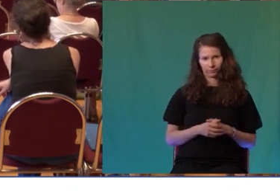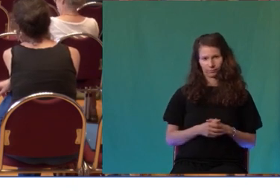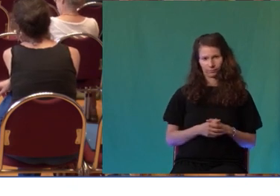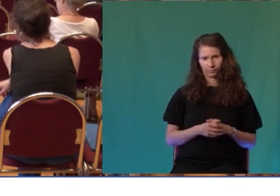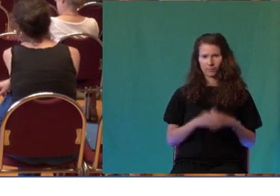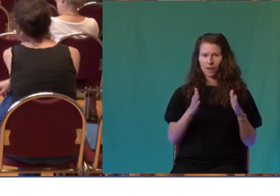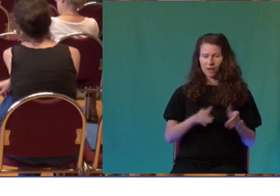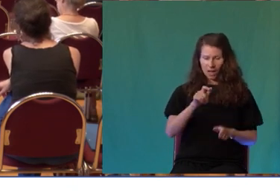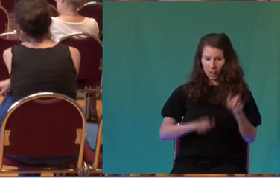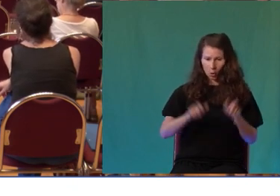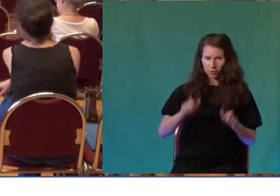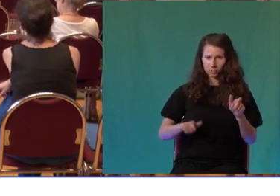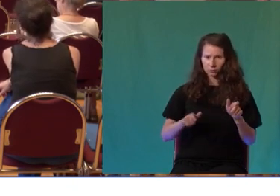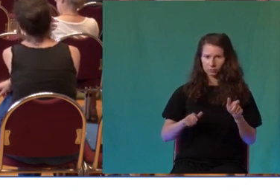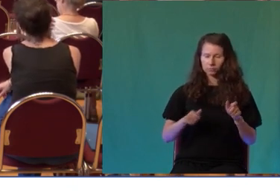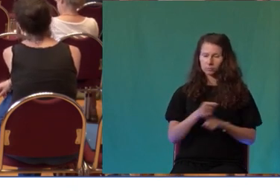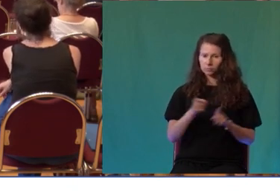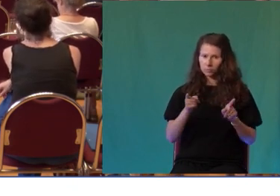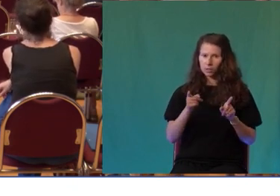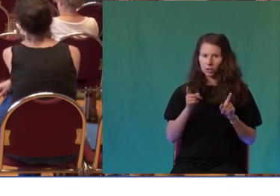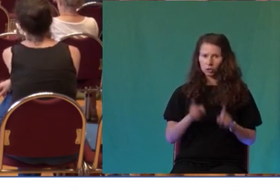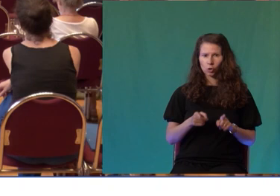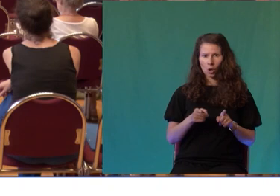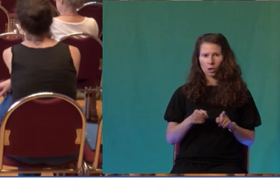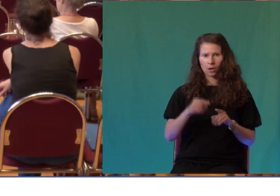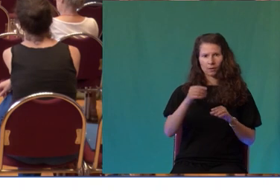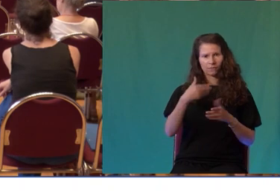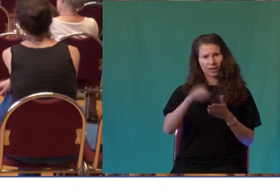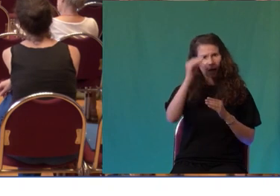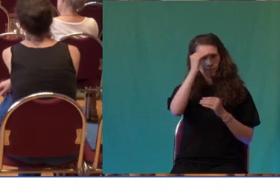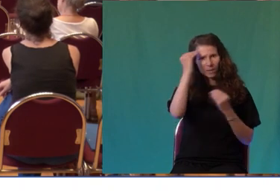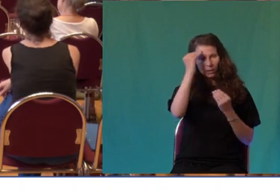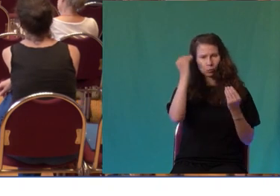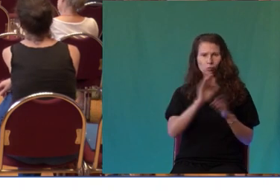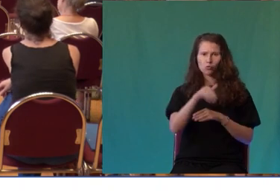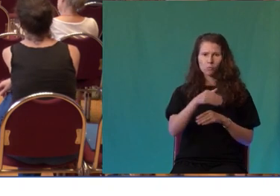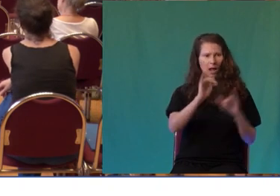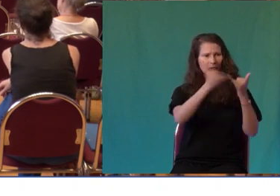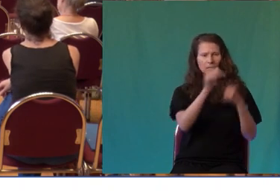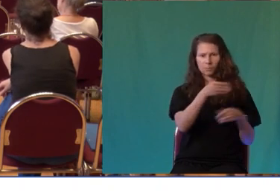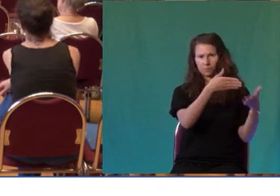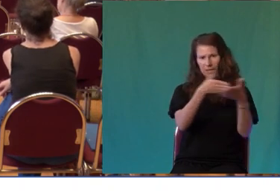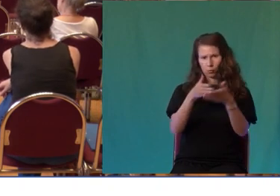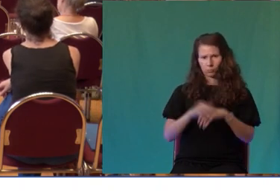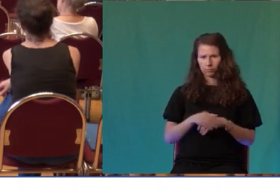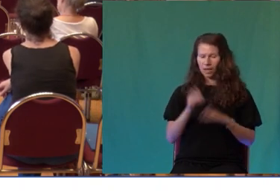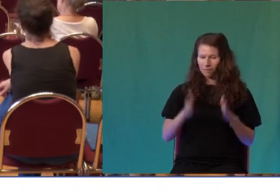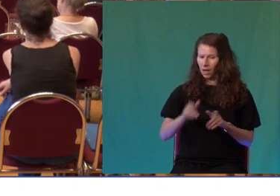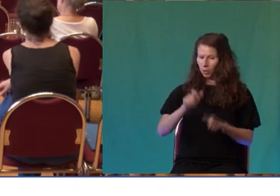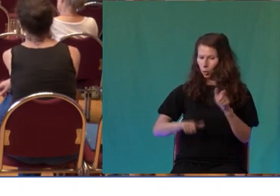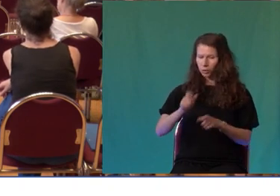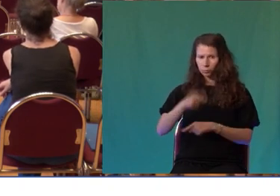Fachleute sollen sich zu Eltern mit Behinderung weiterbilden die Fachleute sollen wissen